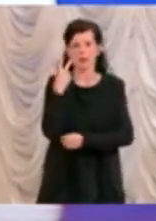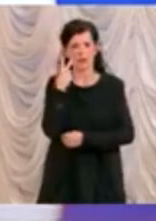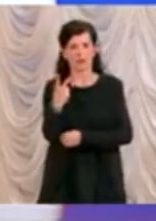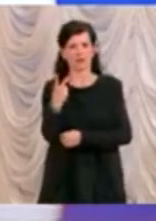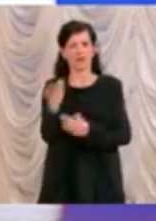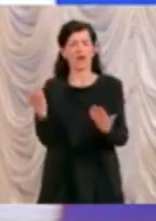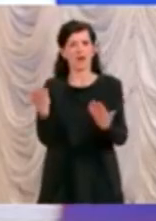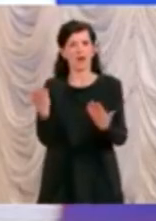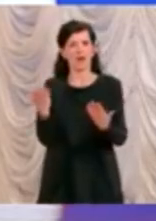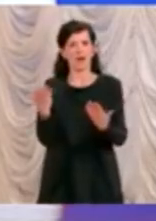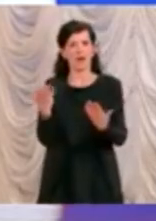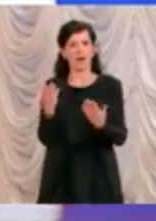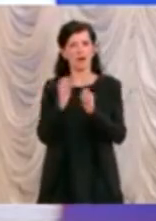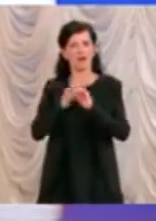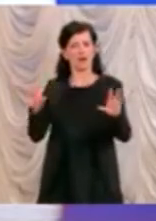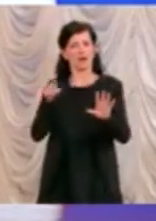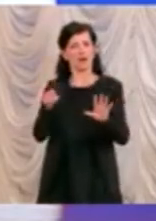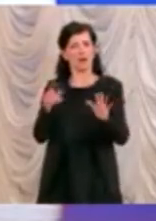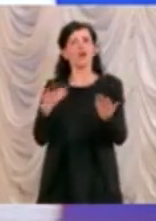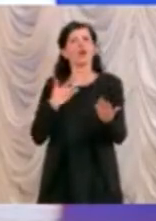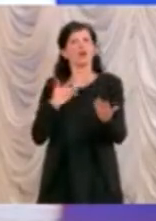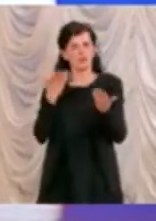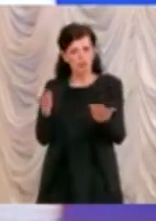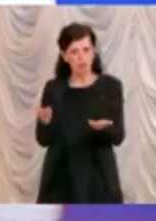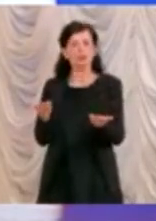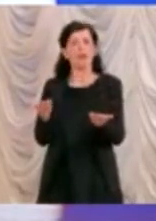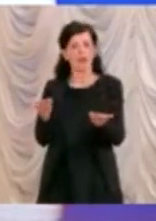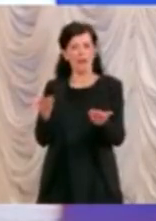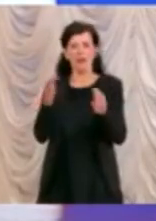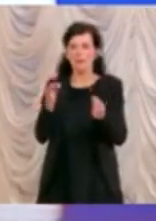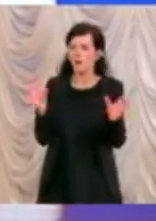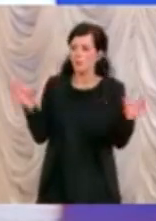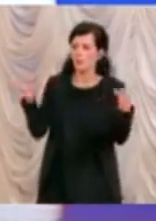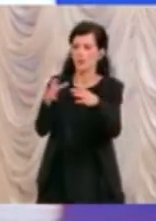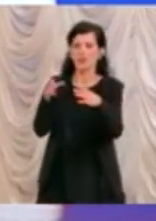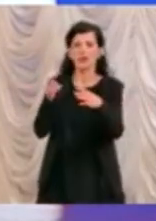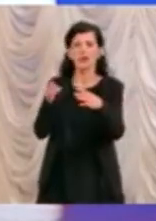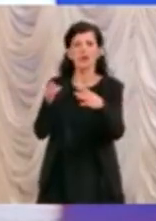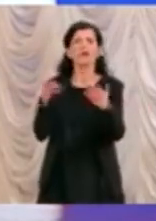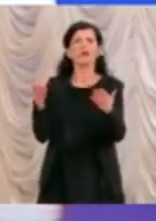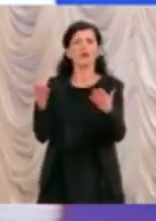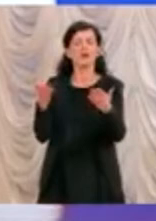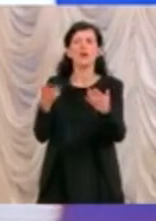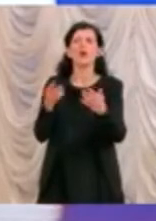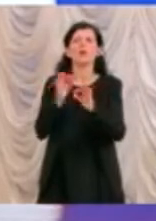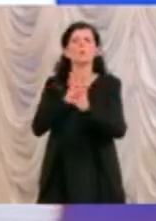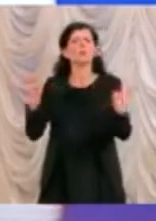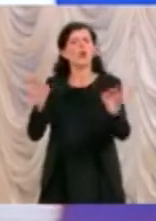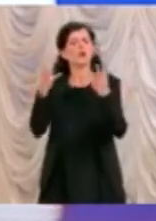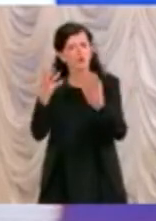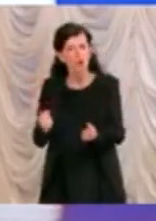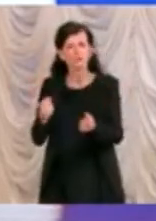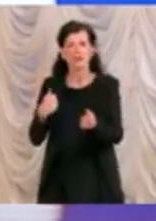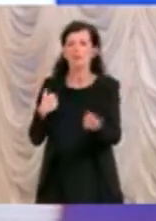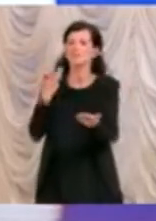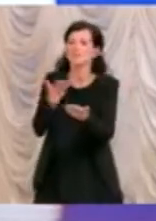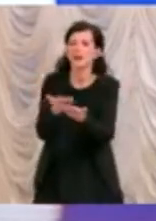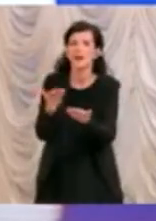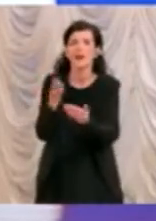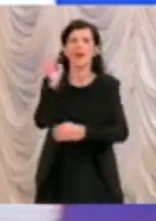di nuovo c'è un intero paragrafo che è destinato ad accogliere la nostra prospettiva degli eurobond